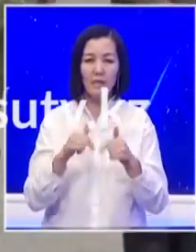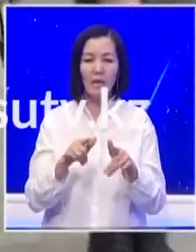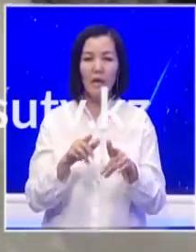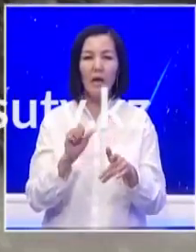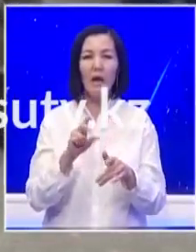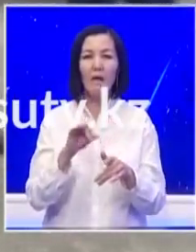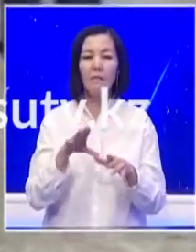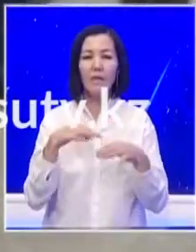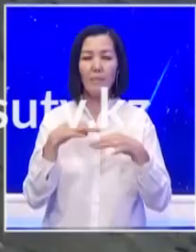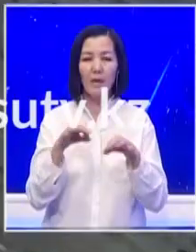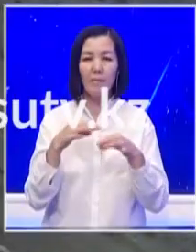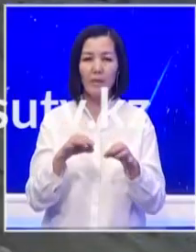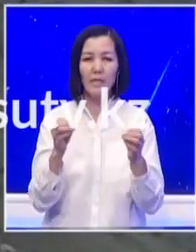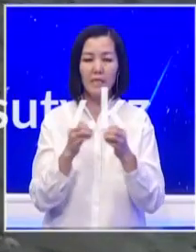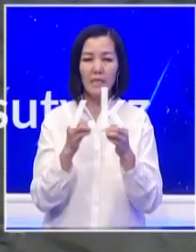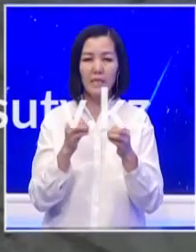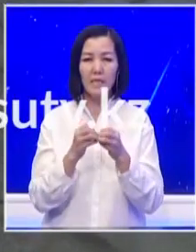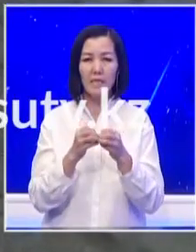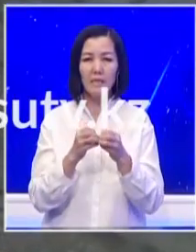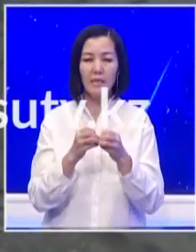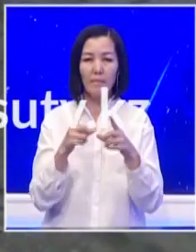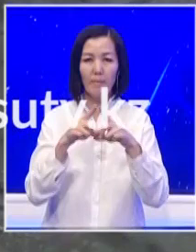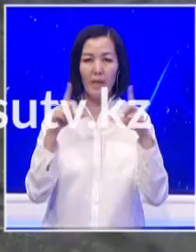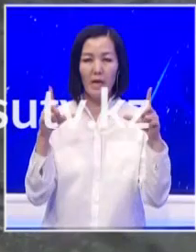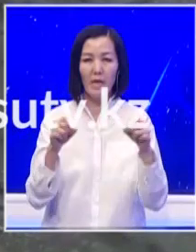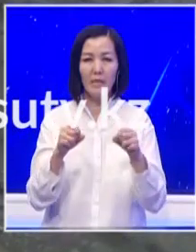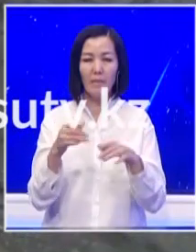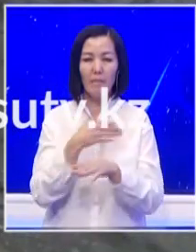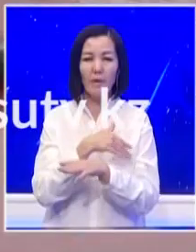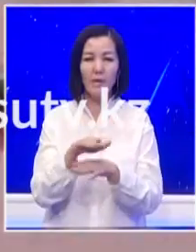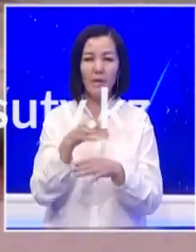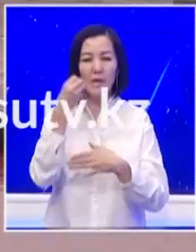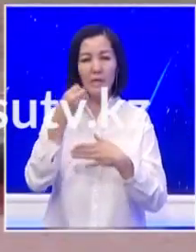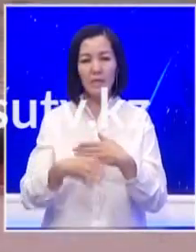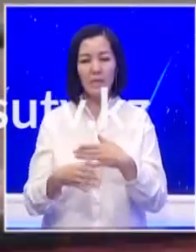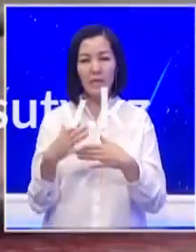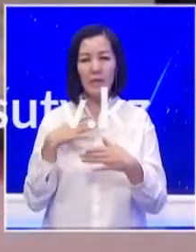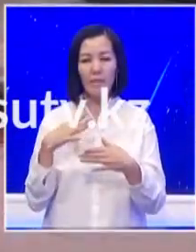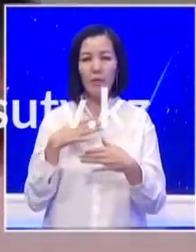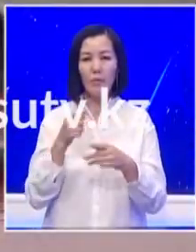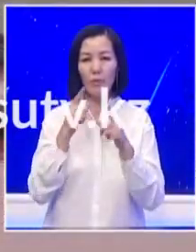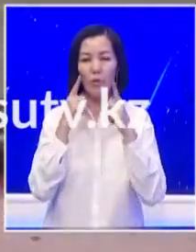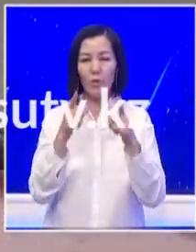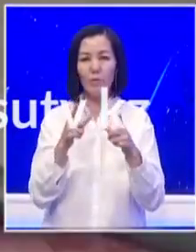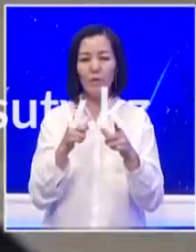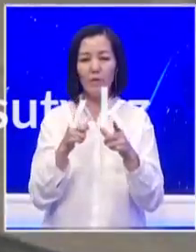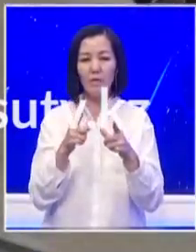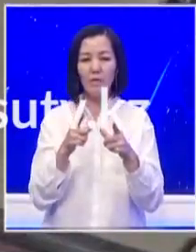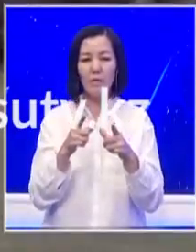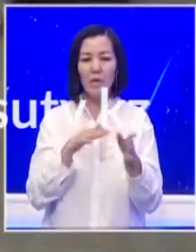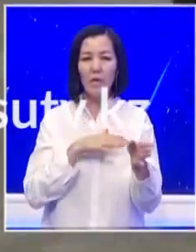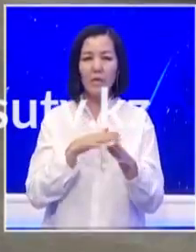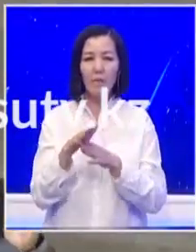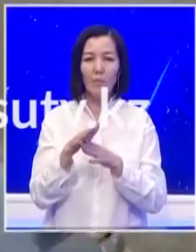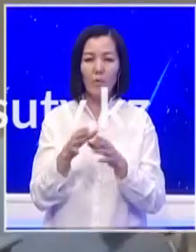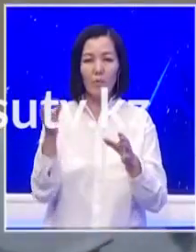автопробег. Колонна из 10 автомобилей с плакатами проехала по улицам райцентра. А посредством громкоговорителя брандмейстеры напомнили